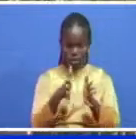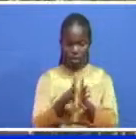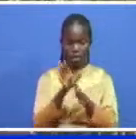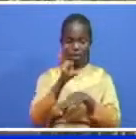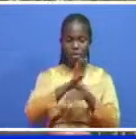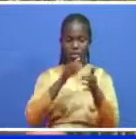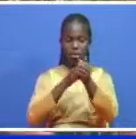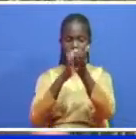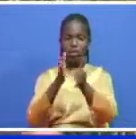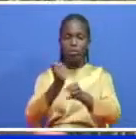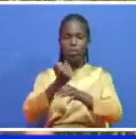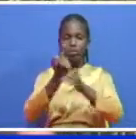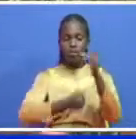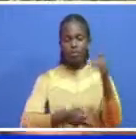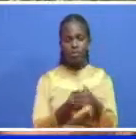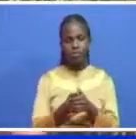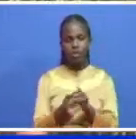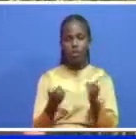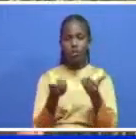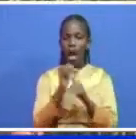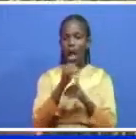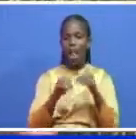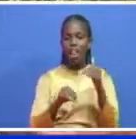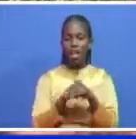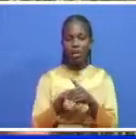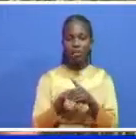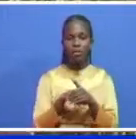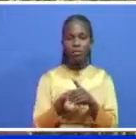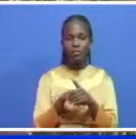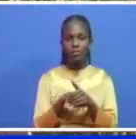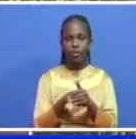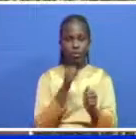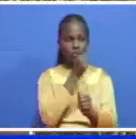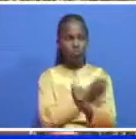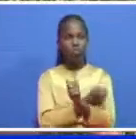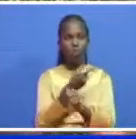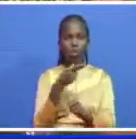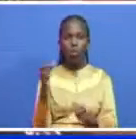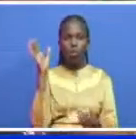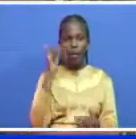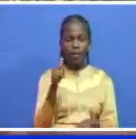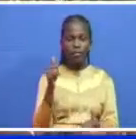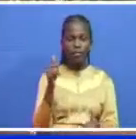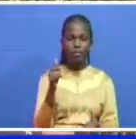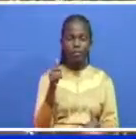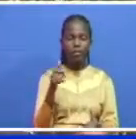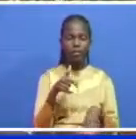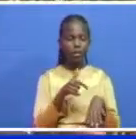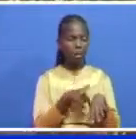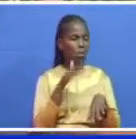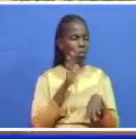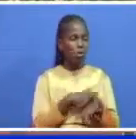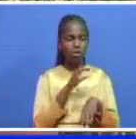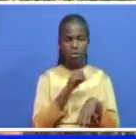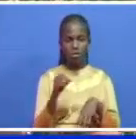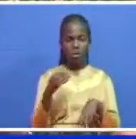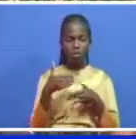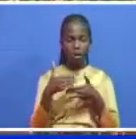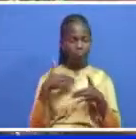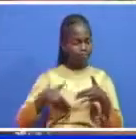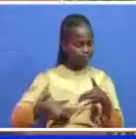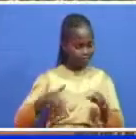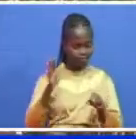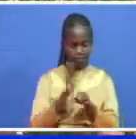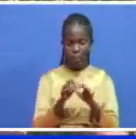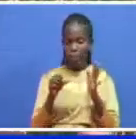leaders tuhakikishe kana siana sionde ni sia the school nondo ebinda tesio kuna ina zambinge muno kuna